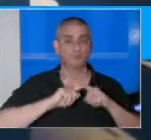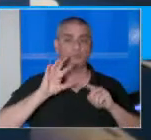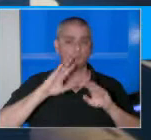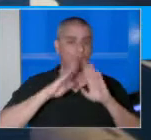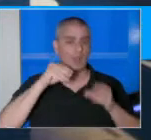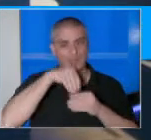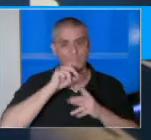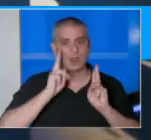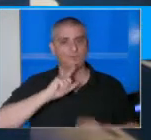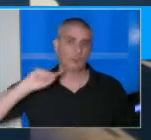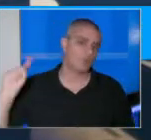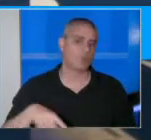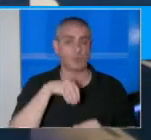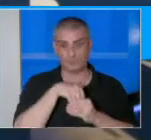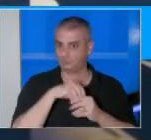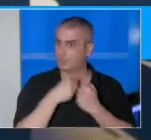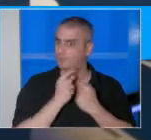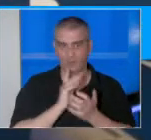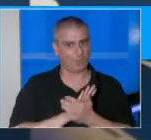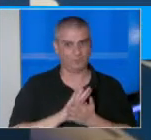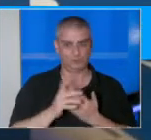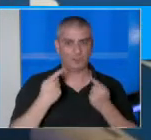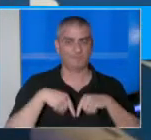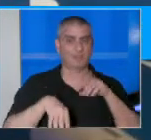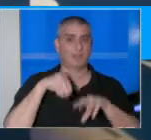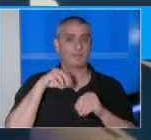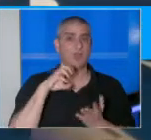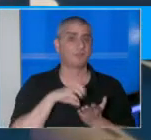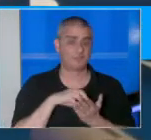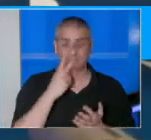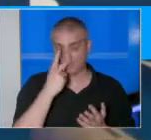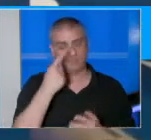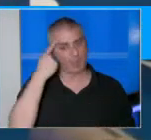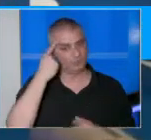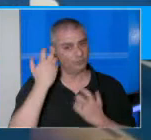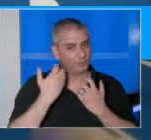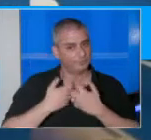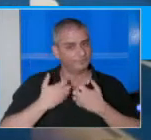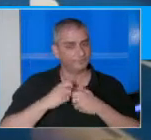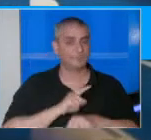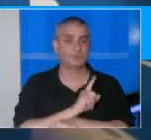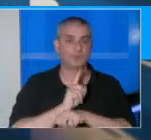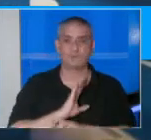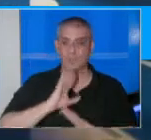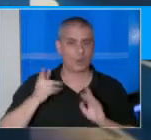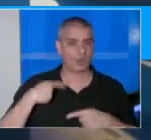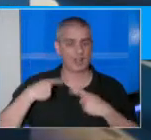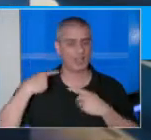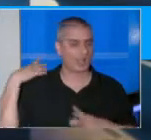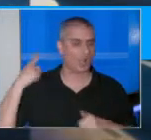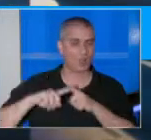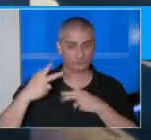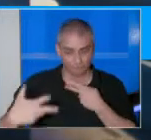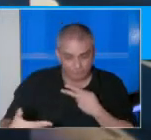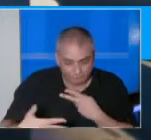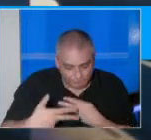קלפיות כדי לאפשר לכולם להצביע. אתגר לא קטן עבור ועדת הבחירות המרכזית, נראה שהם חשבו על זה במהלך כל האיומים של החודשים האחרונים, שהנה